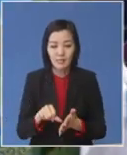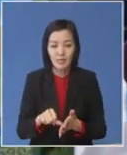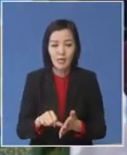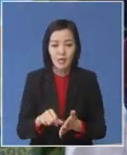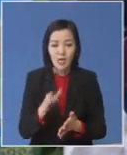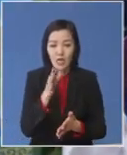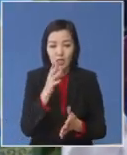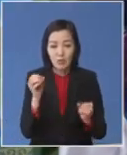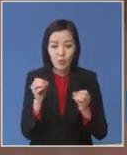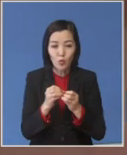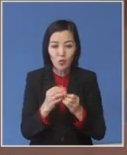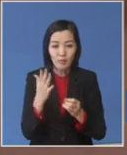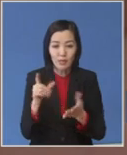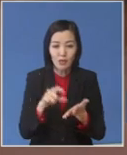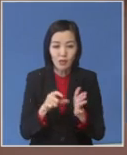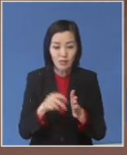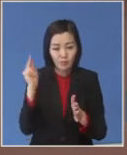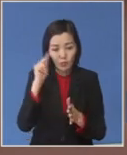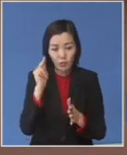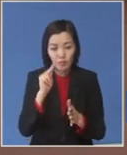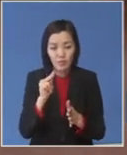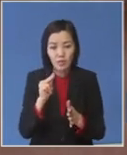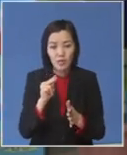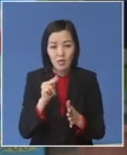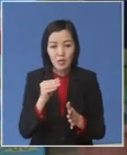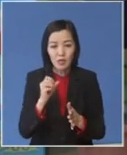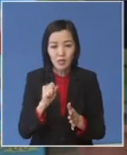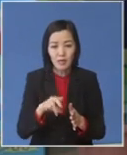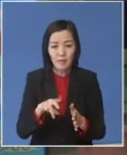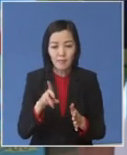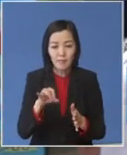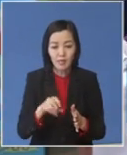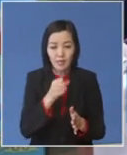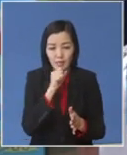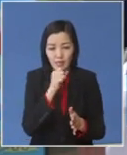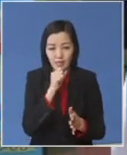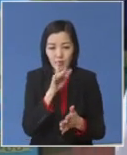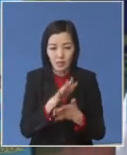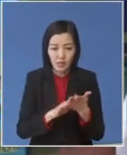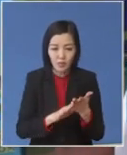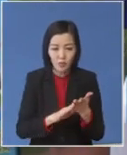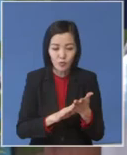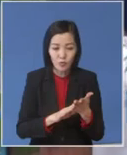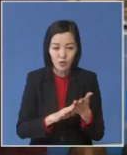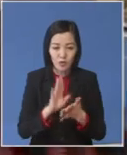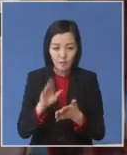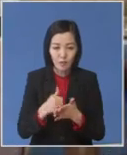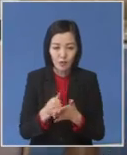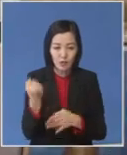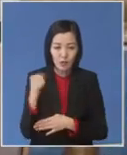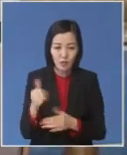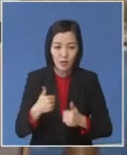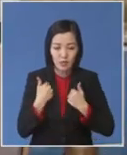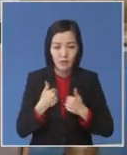Мен 5-ші сынып оқушысымын. Жамбыл атаның ізін жалғау үшін осы республикалық айтыста бас жүлде алуға тырысамын. Осының алдында